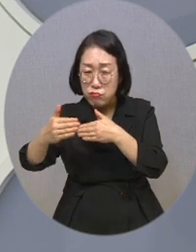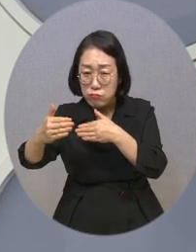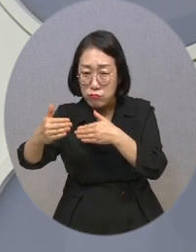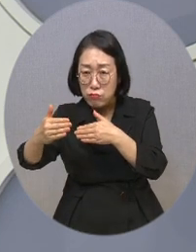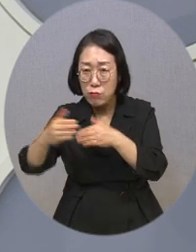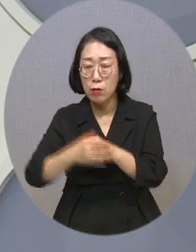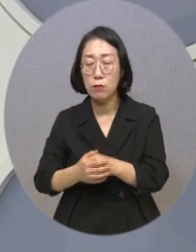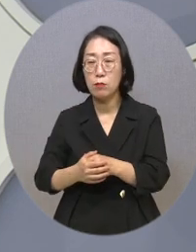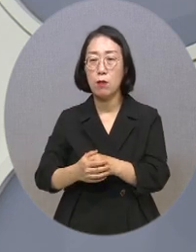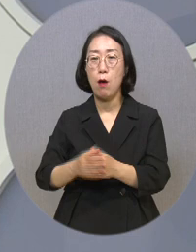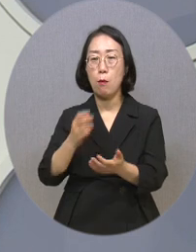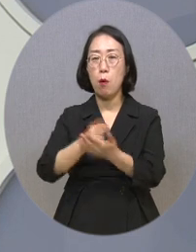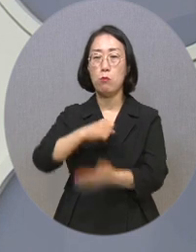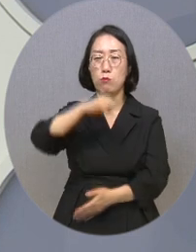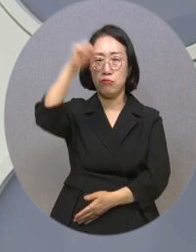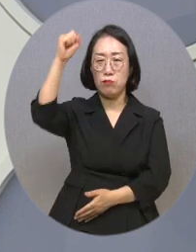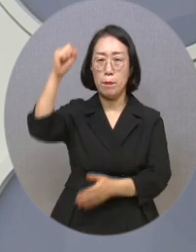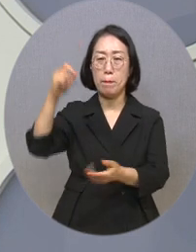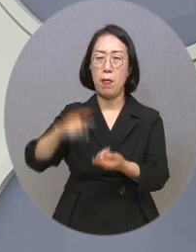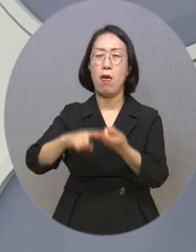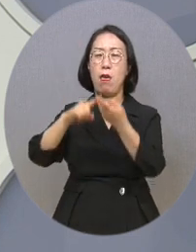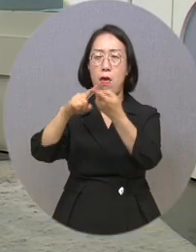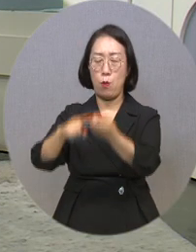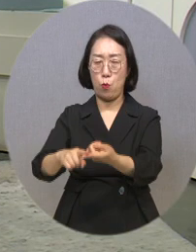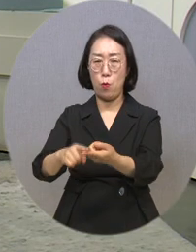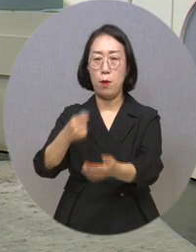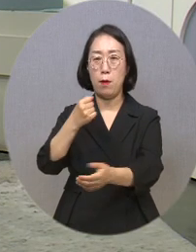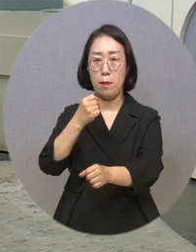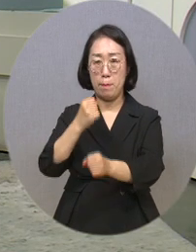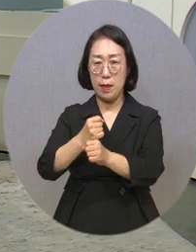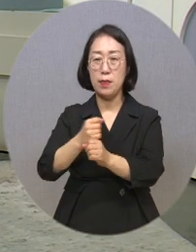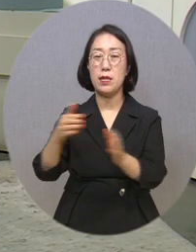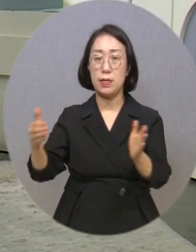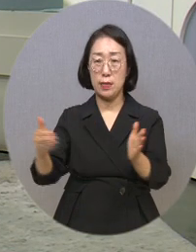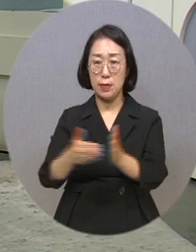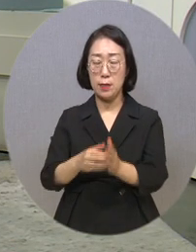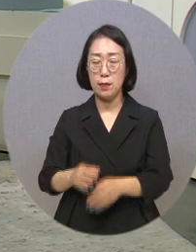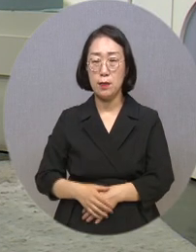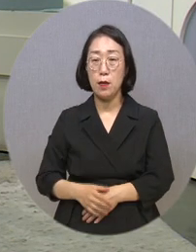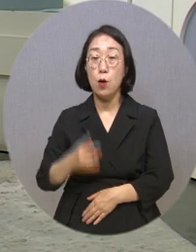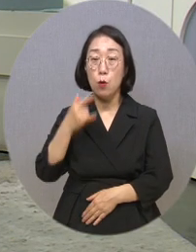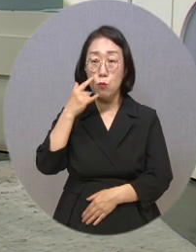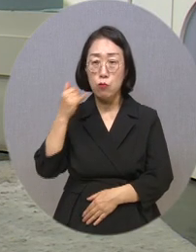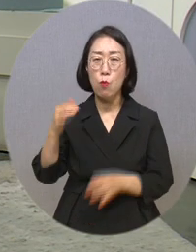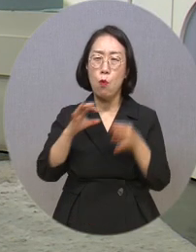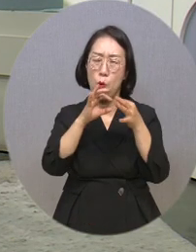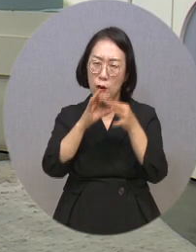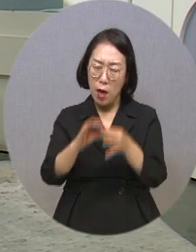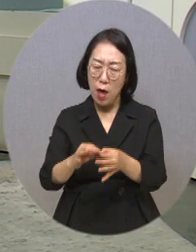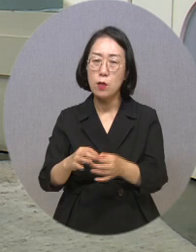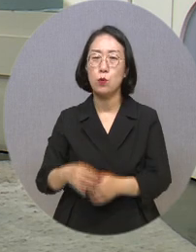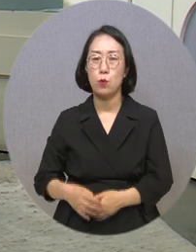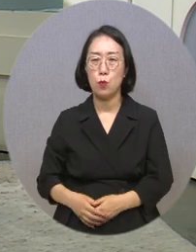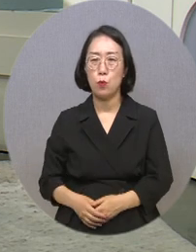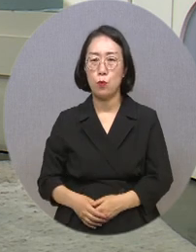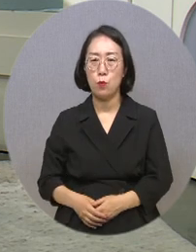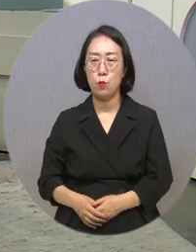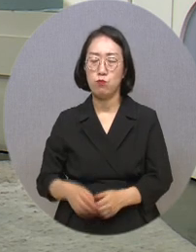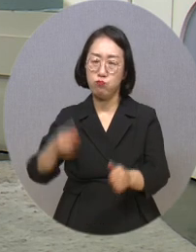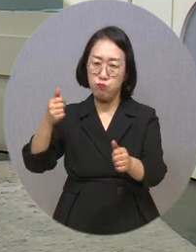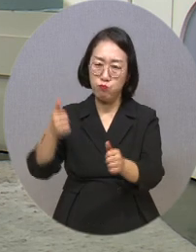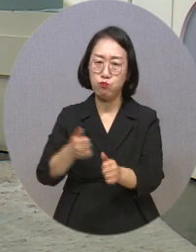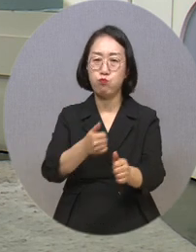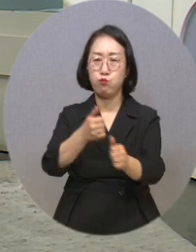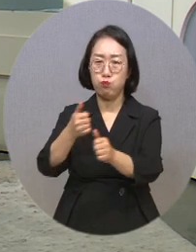못하고 그게 법이 통과됐습니다. 그런데 아. 그 이후에도 여전히 부모가 계속 성년 후견인이 되니까